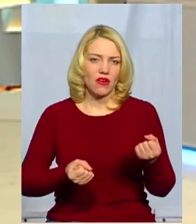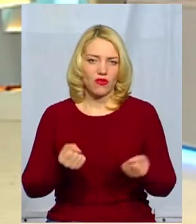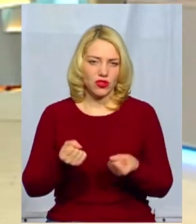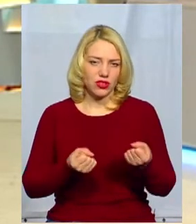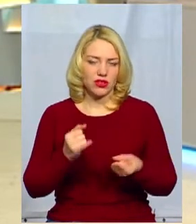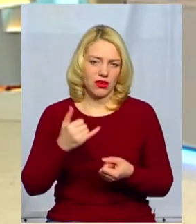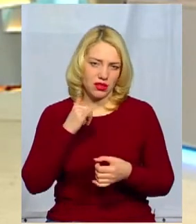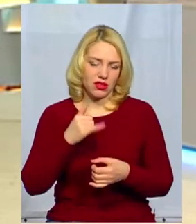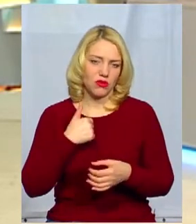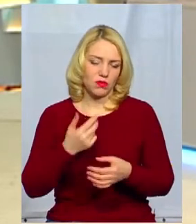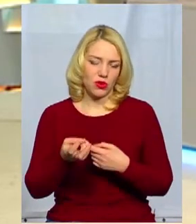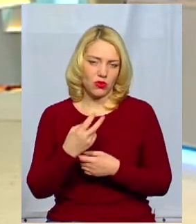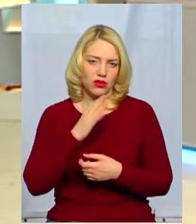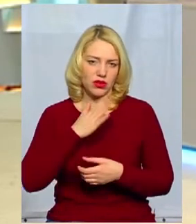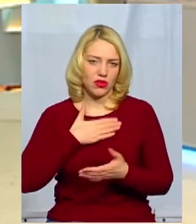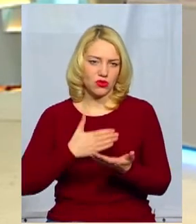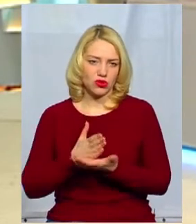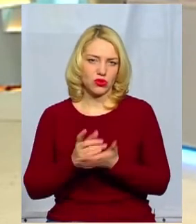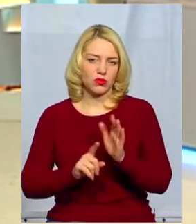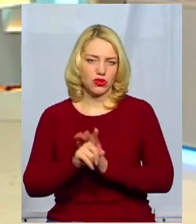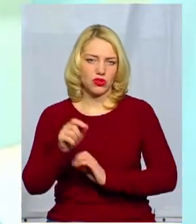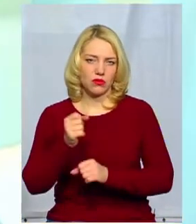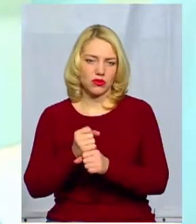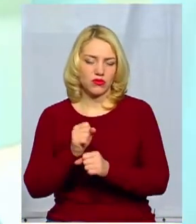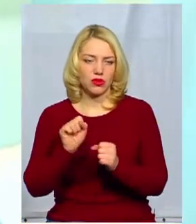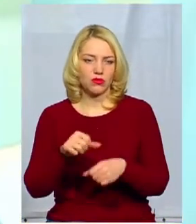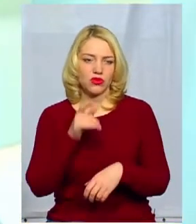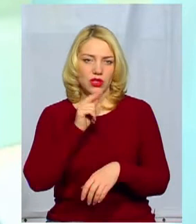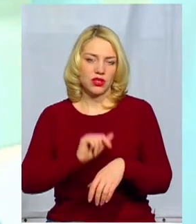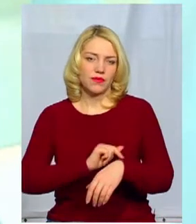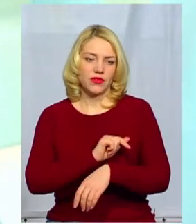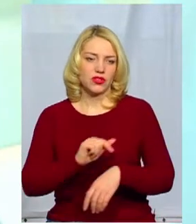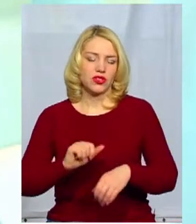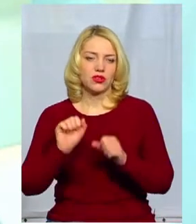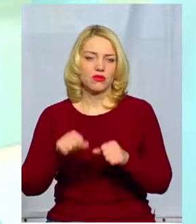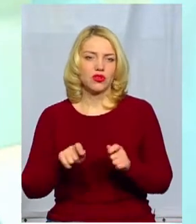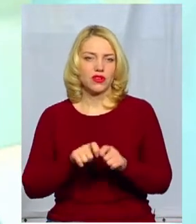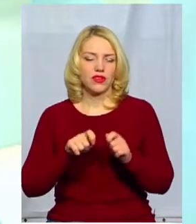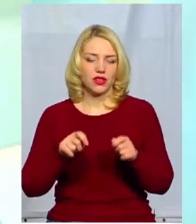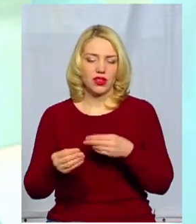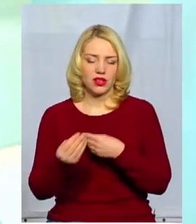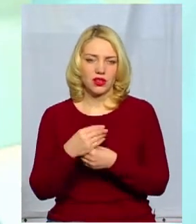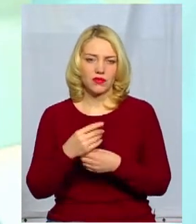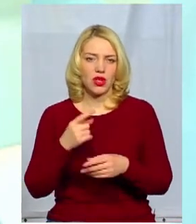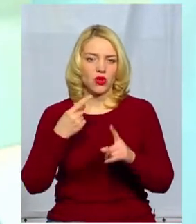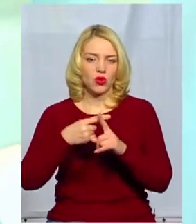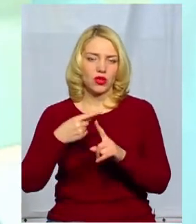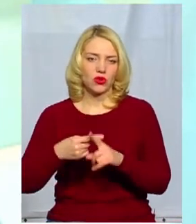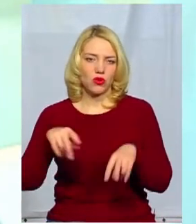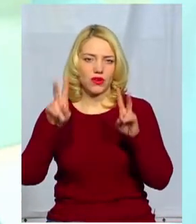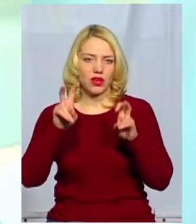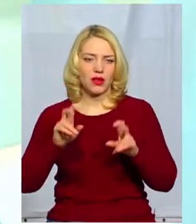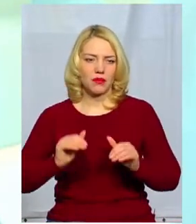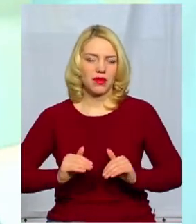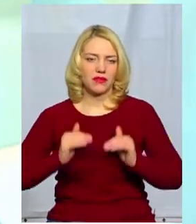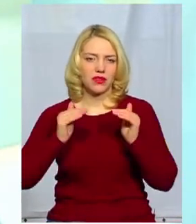на службу і починає працювати. З часом він може відкрити і додаткові якісь категорії,